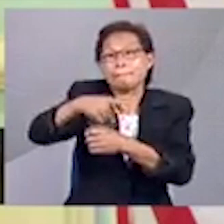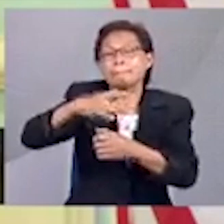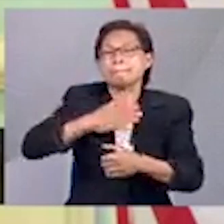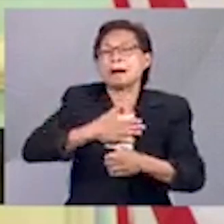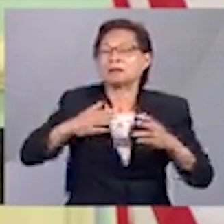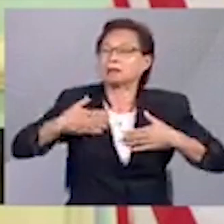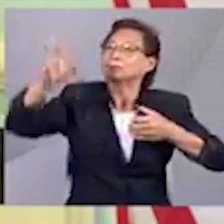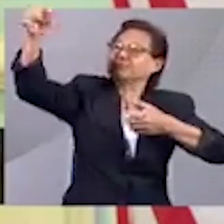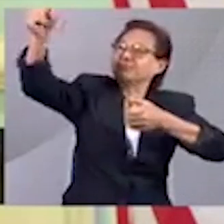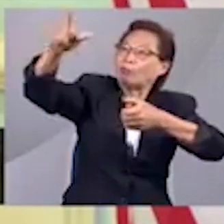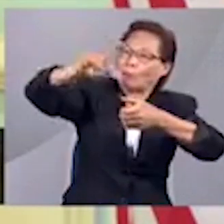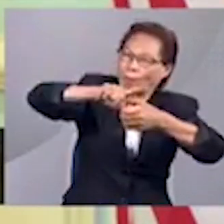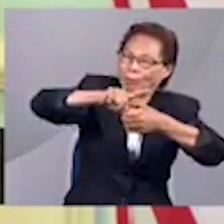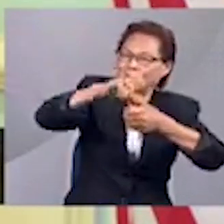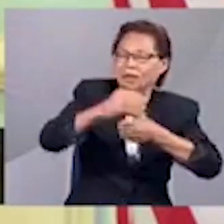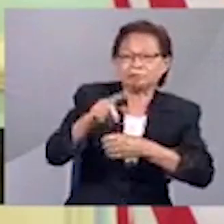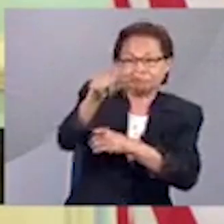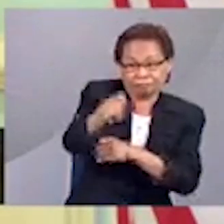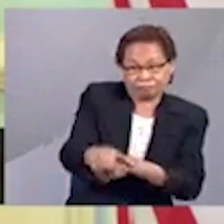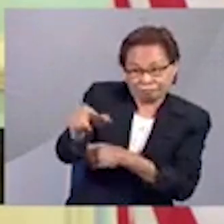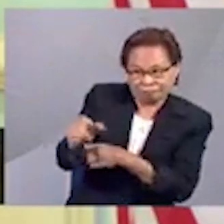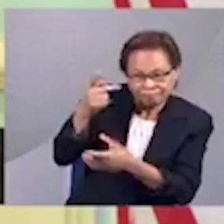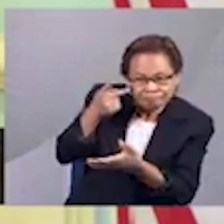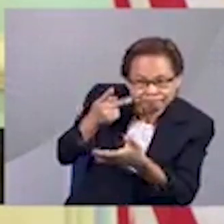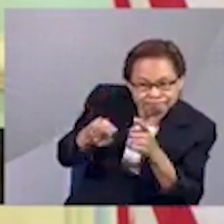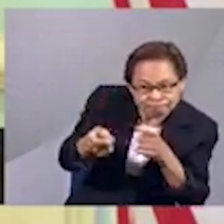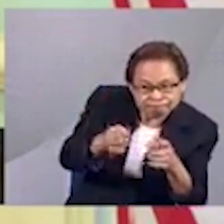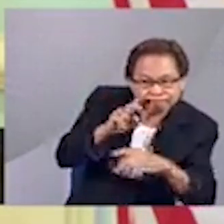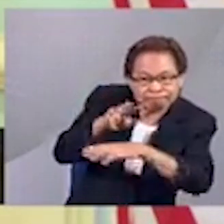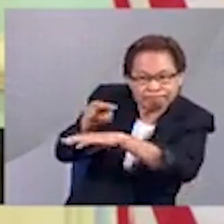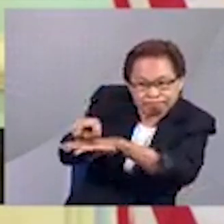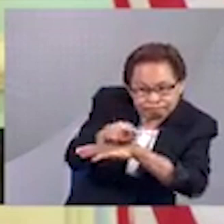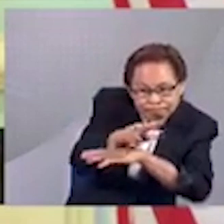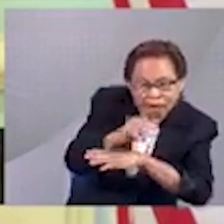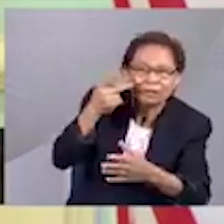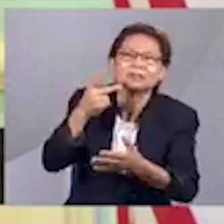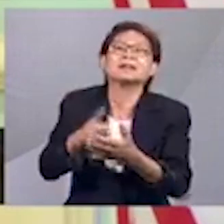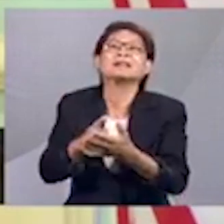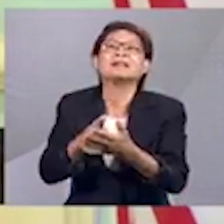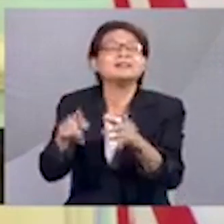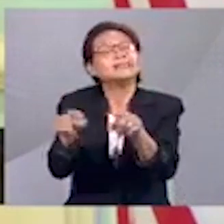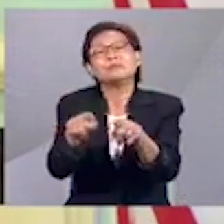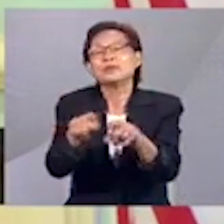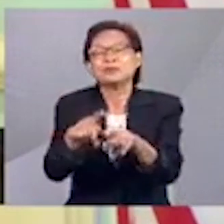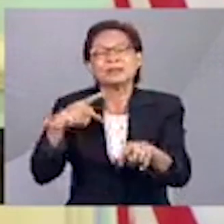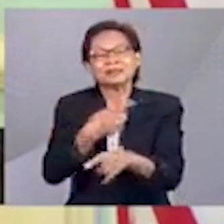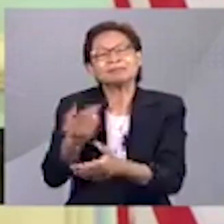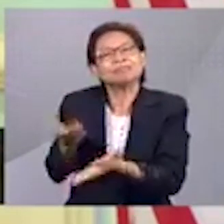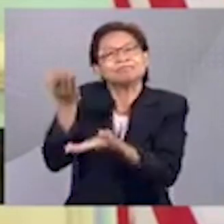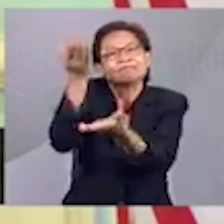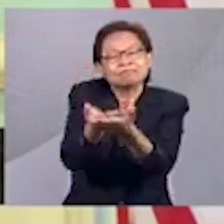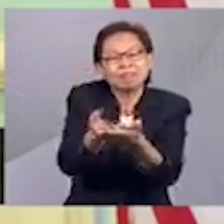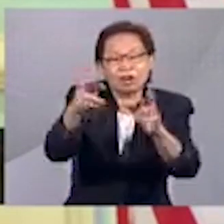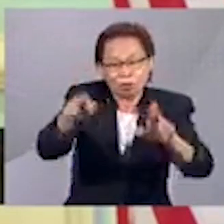ini supaya mereka dapat dipantau dan dikesan. Begitu juga kita mencadangkan untuk